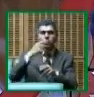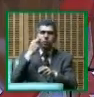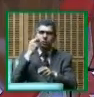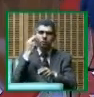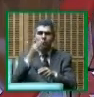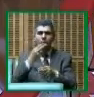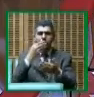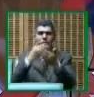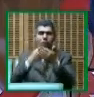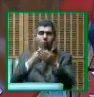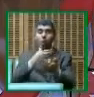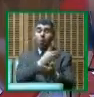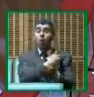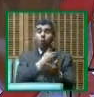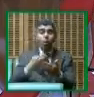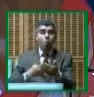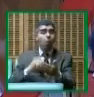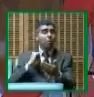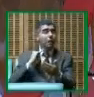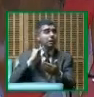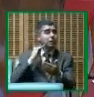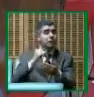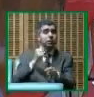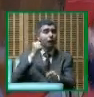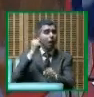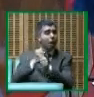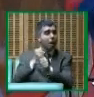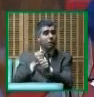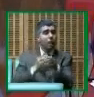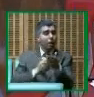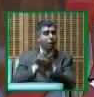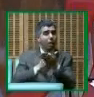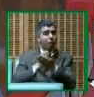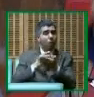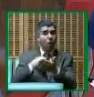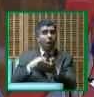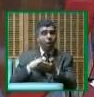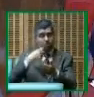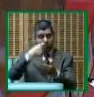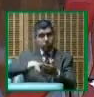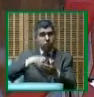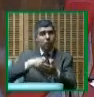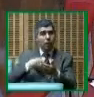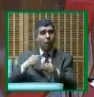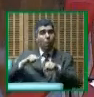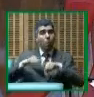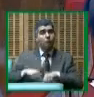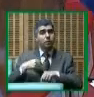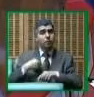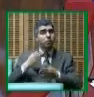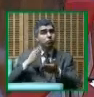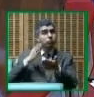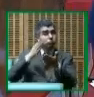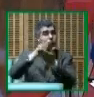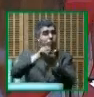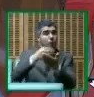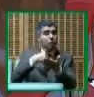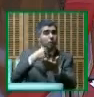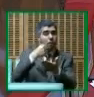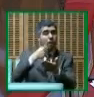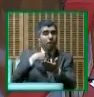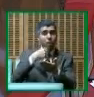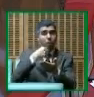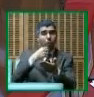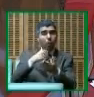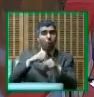ويتعين ان يسير البحث الى نهايته ويتحمل الكل مسؤوليته، والحكومه مستعده في صيغتها الحاليه، واذا كان